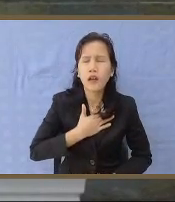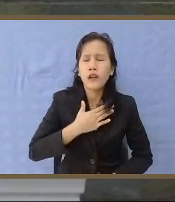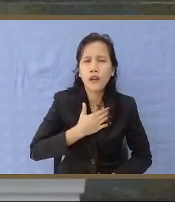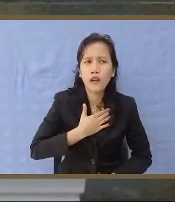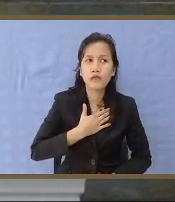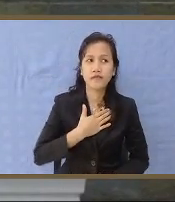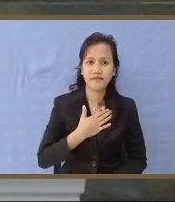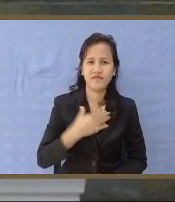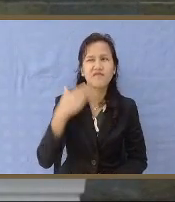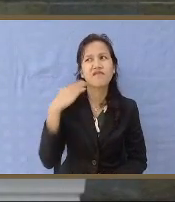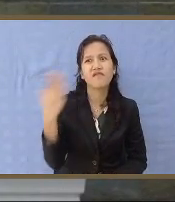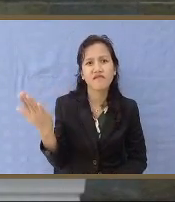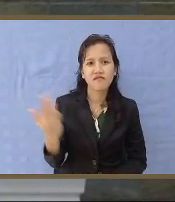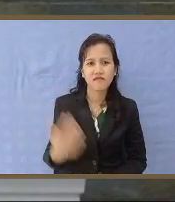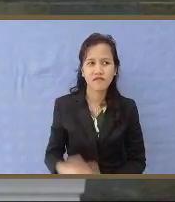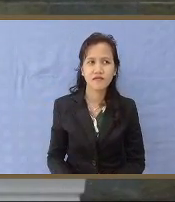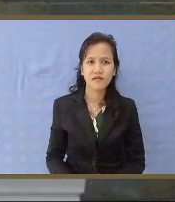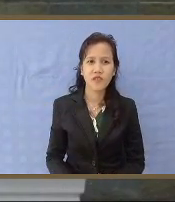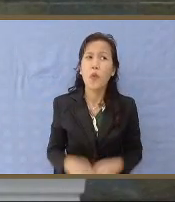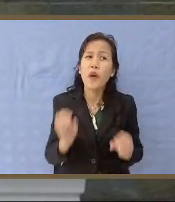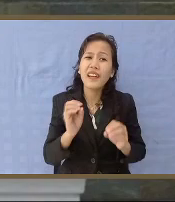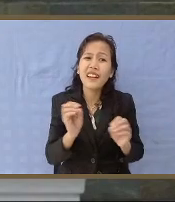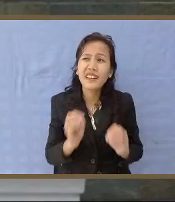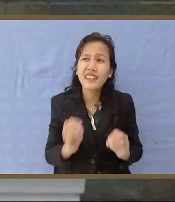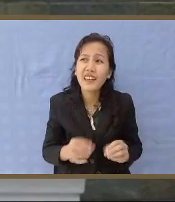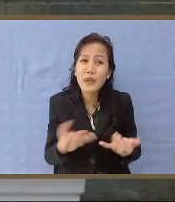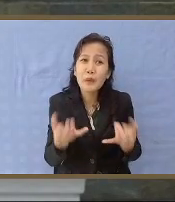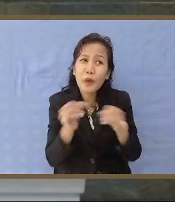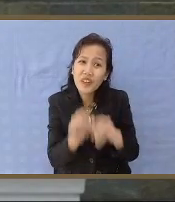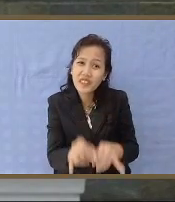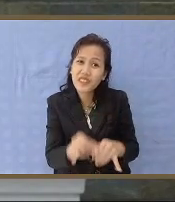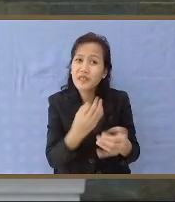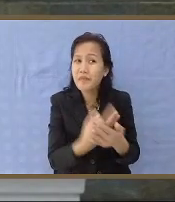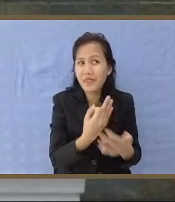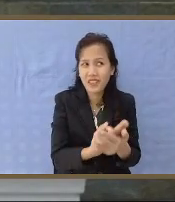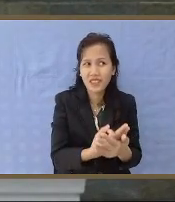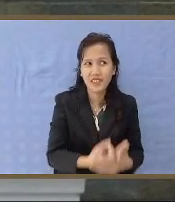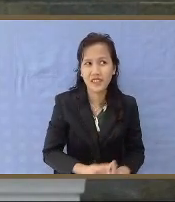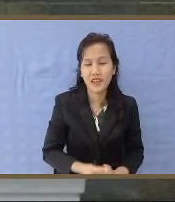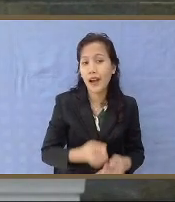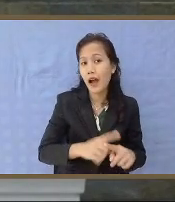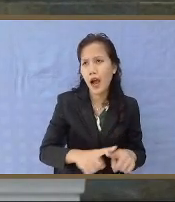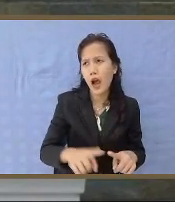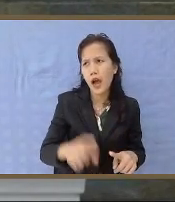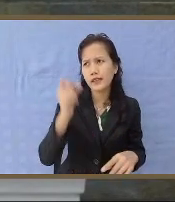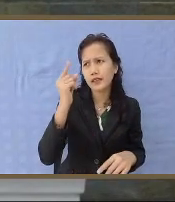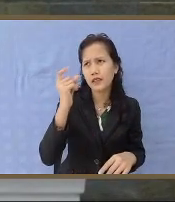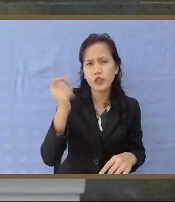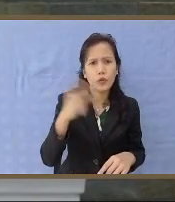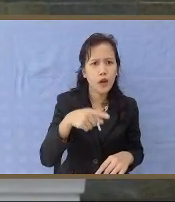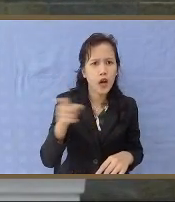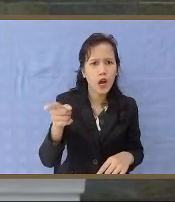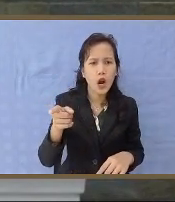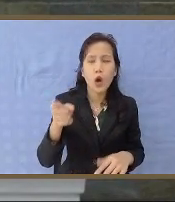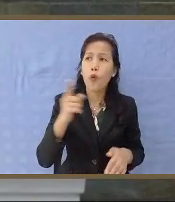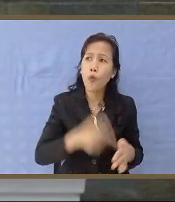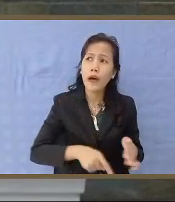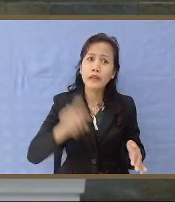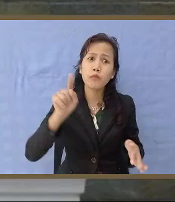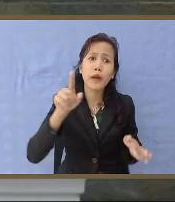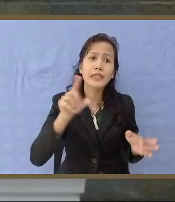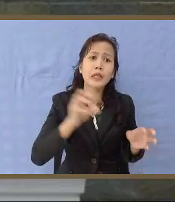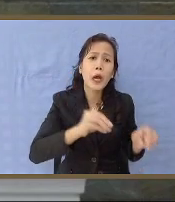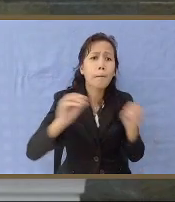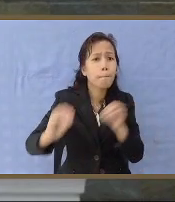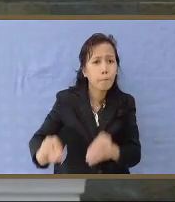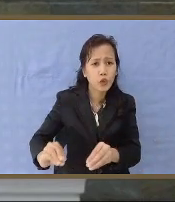Alam mo kung saan, mga kapatid, alam mo niyo, ang papahalagahan niyo lamang ngayon? Anong papahalagahan niyo sa buhay niyo? Yung inyong breath.